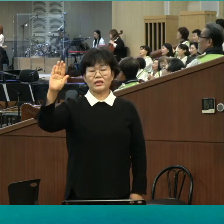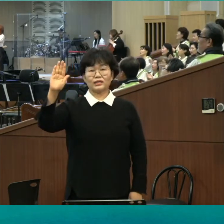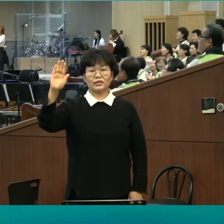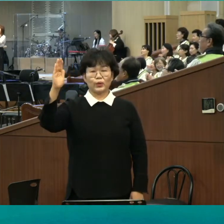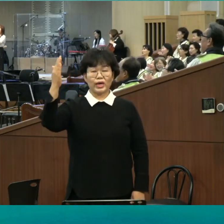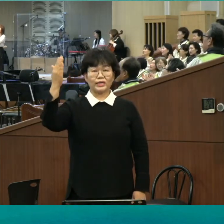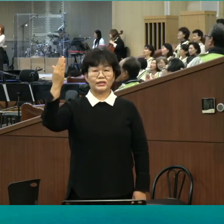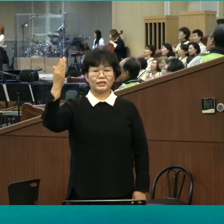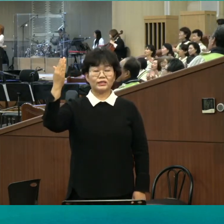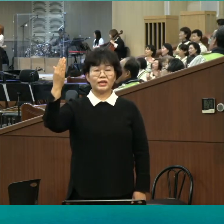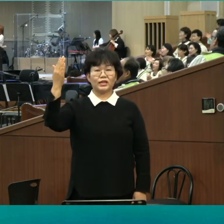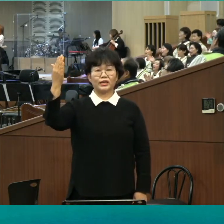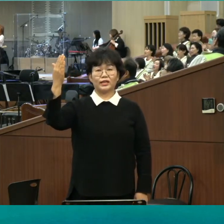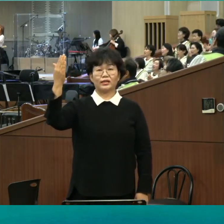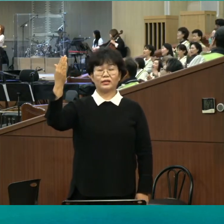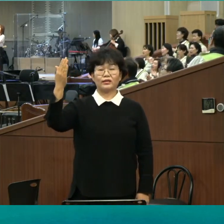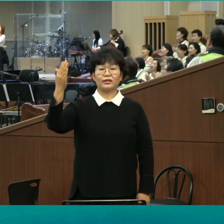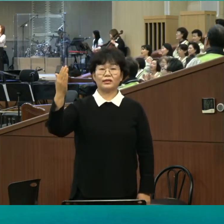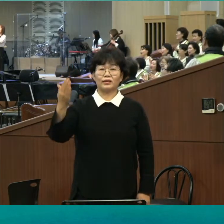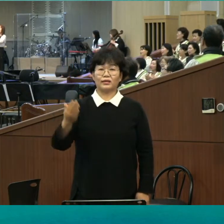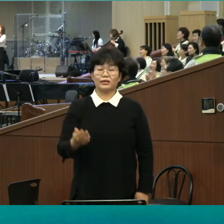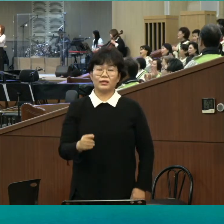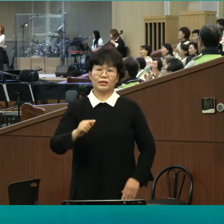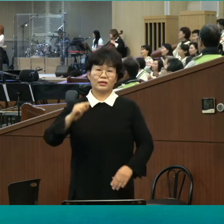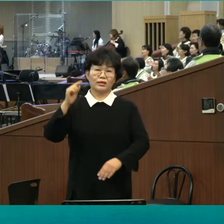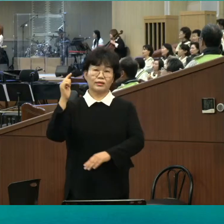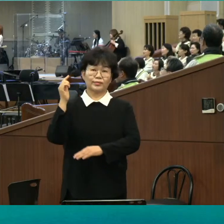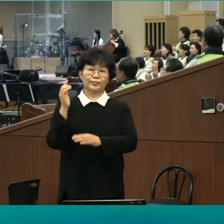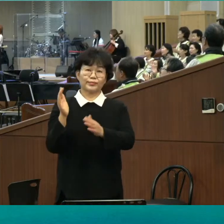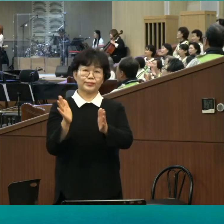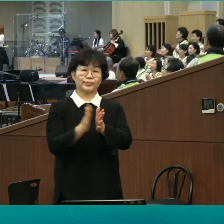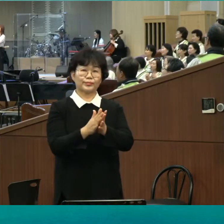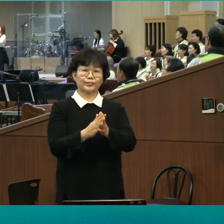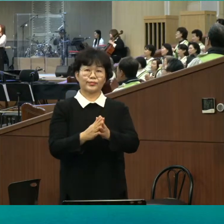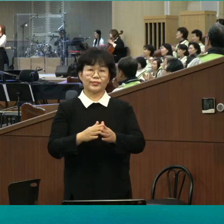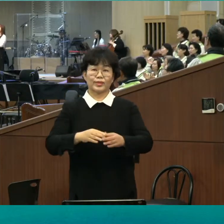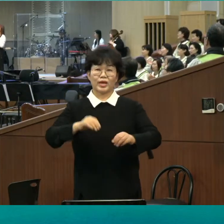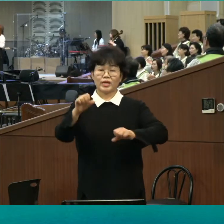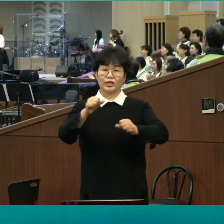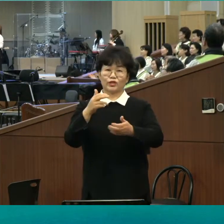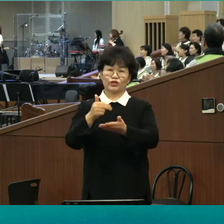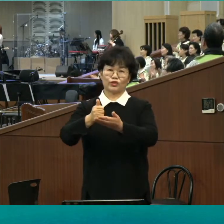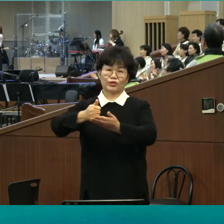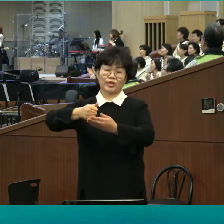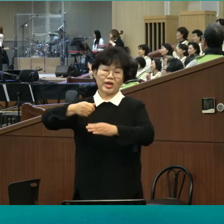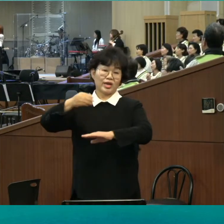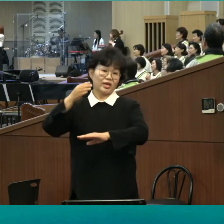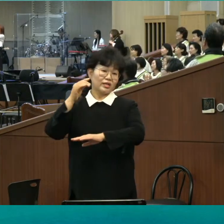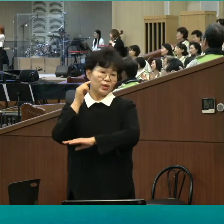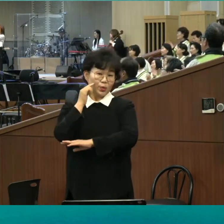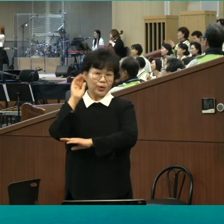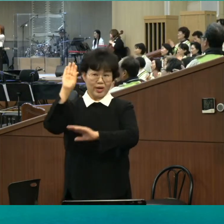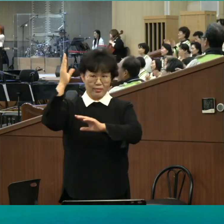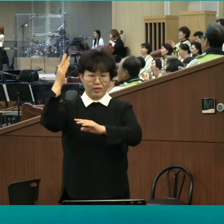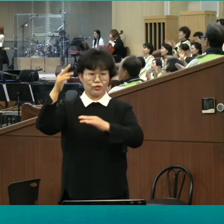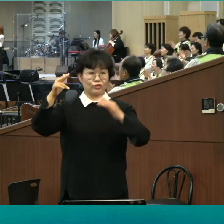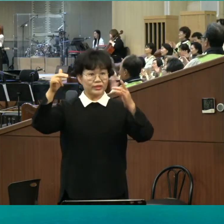소망이 되시네. 그 역사하실 주 우리 뜨겁게 영광의 박수로 부탁드리겠습니다.